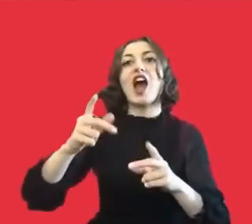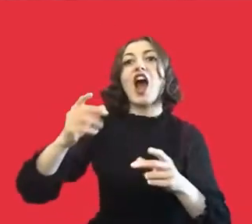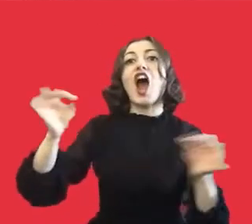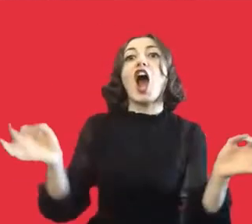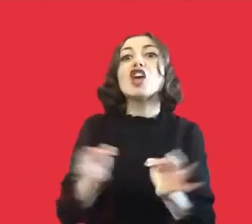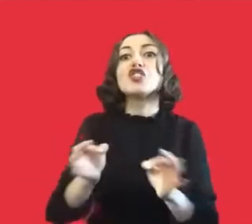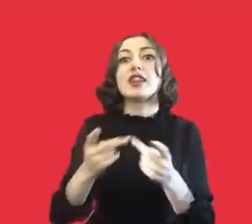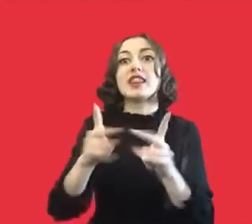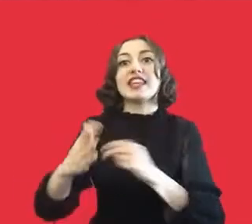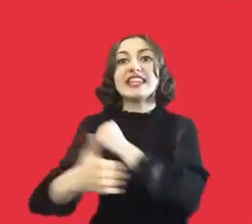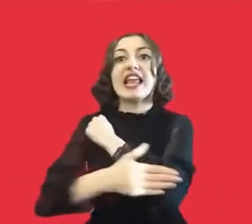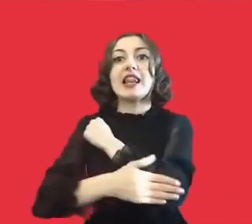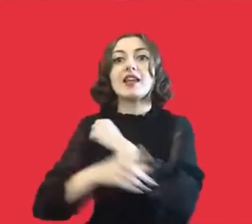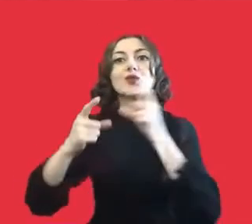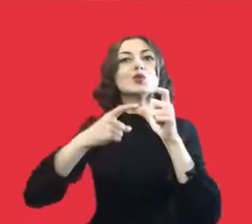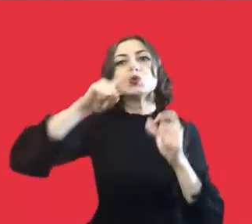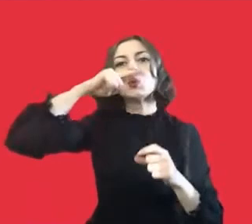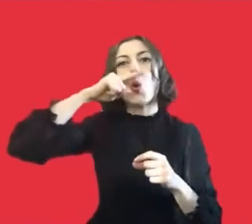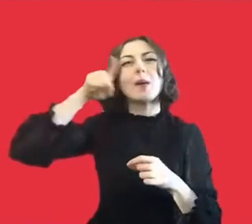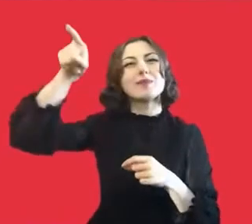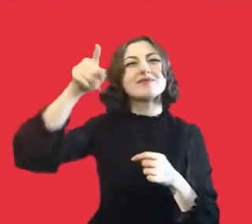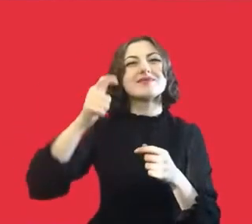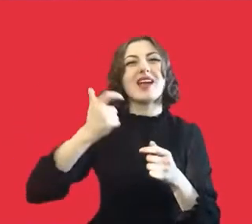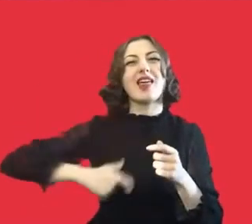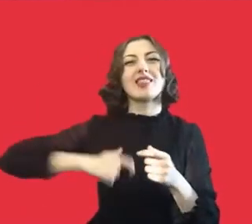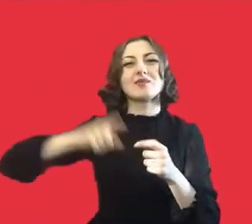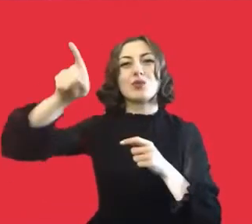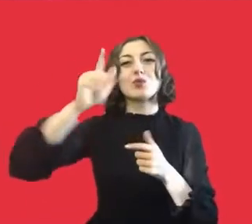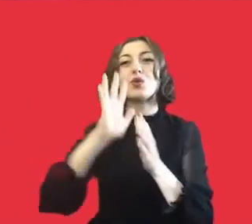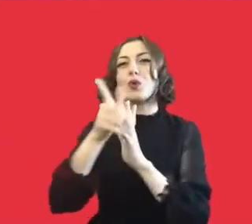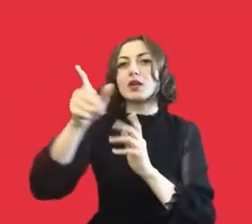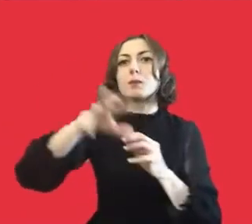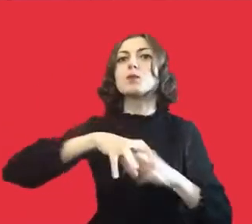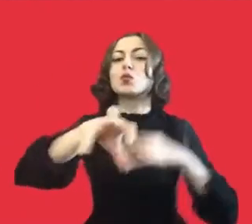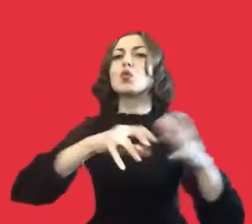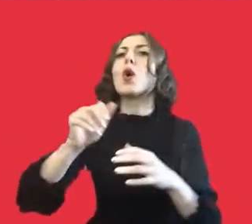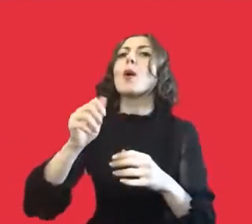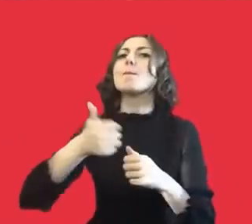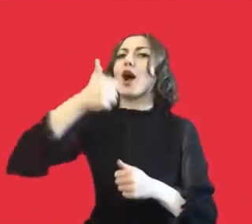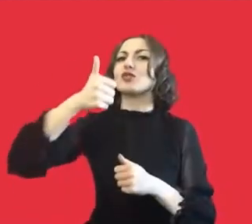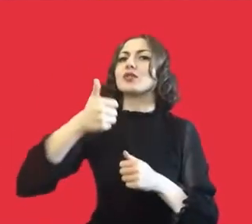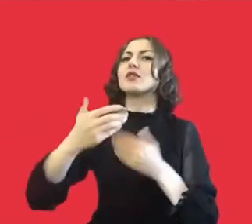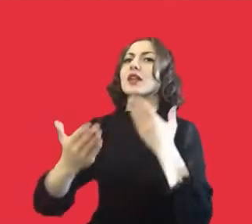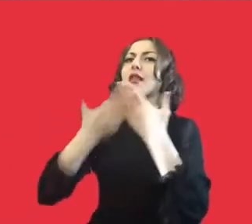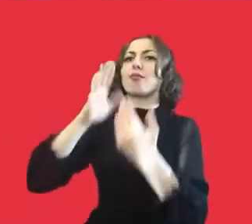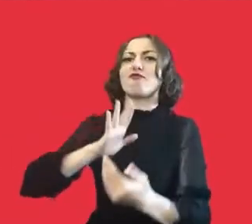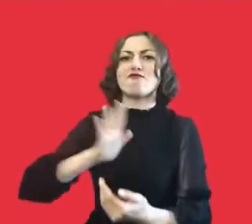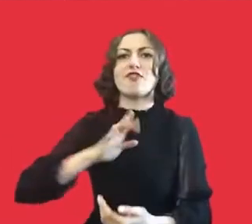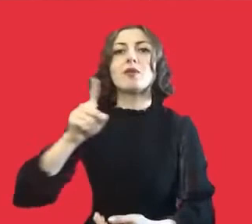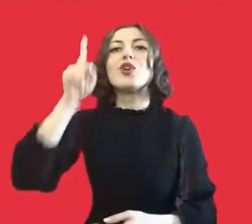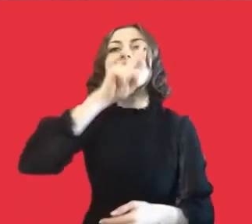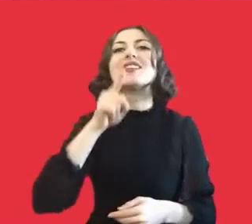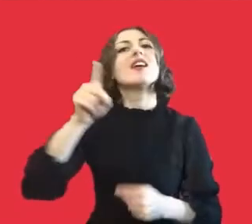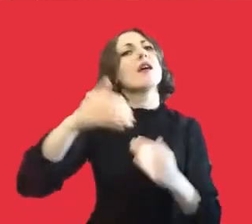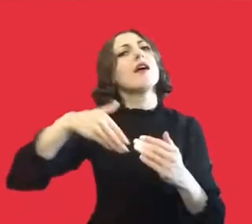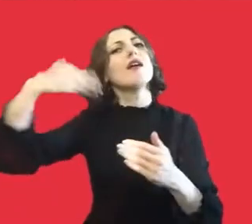Başkanı olarak Somali'deki Acil Yardım ve Afet Yönetimi Bölümünün de başkanlığını yürütüyorum. Somali'de de talebelerim var. Dolayısıyla o tarafa da